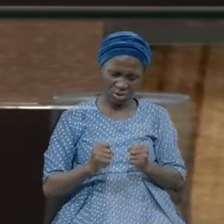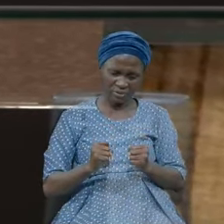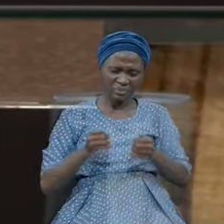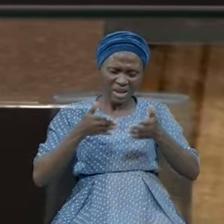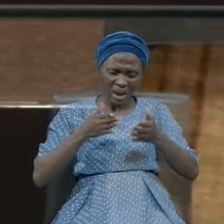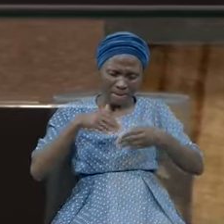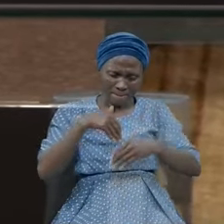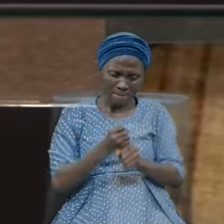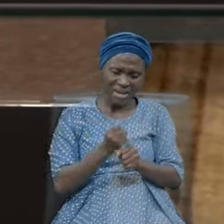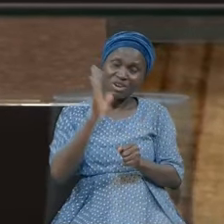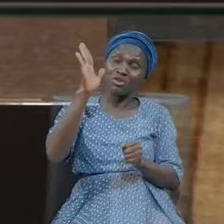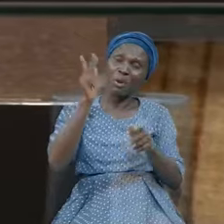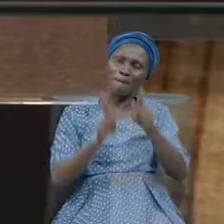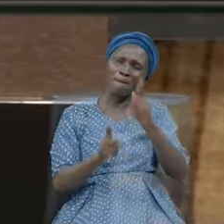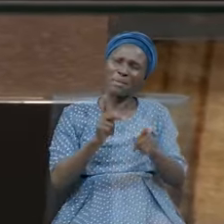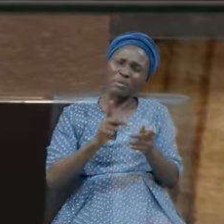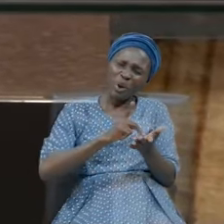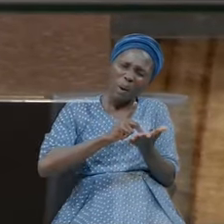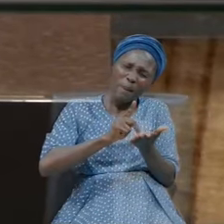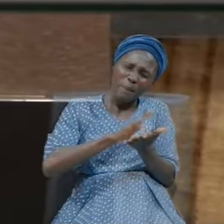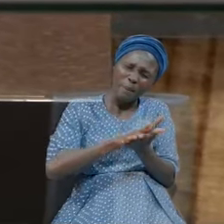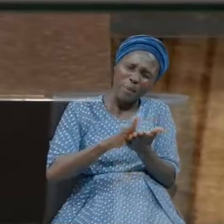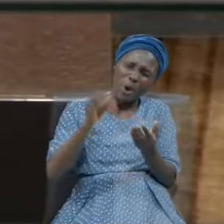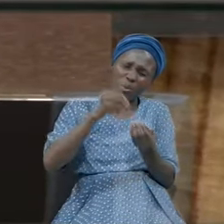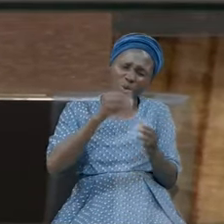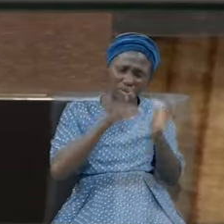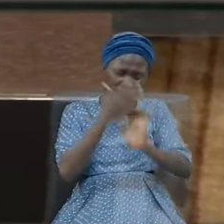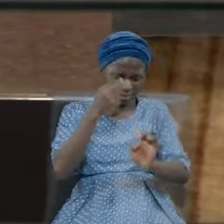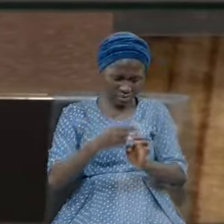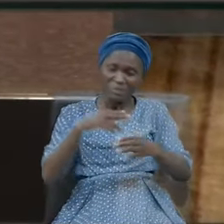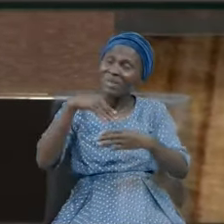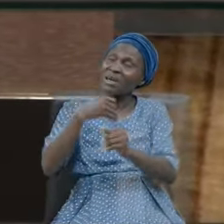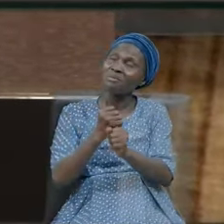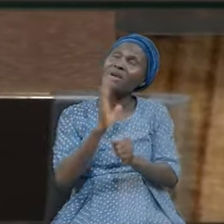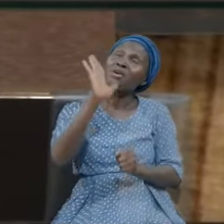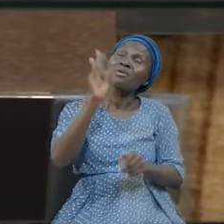ton peuple plus pur. Et